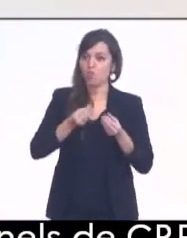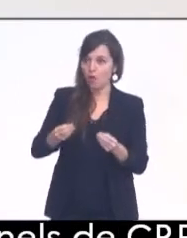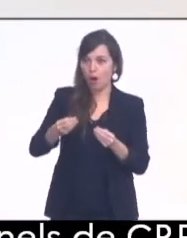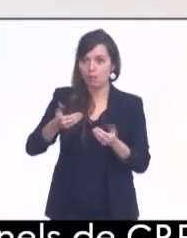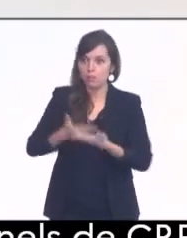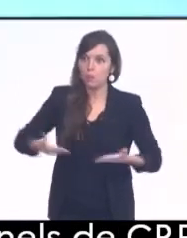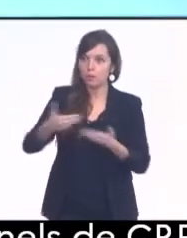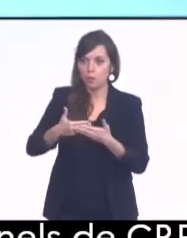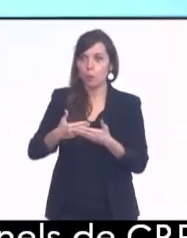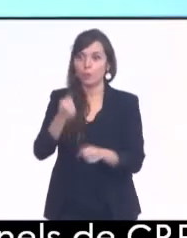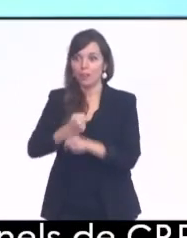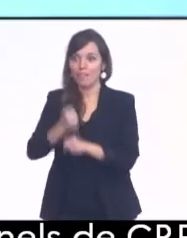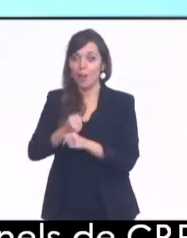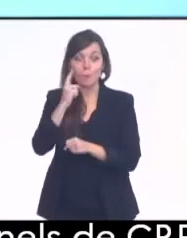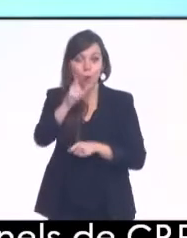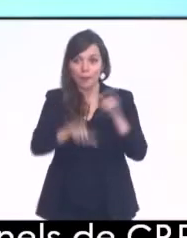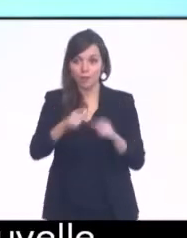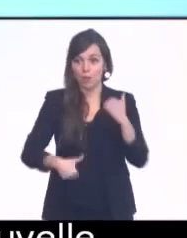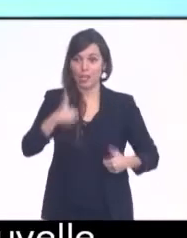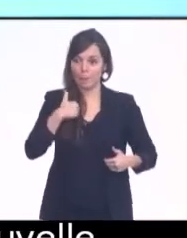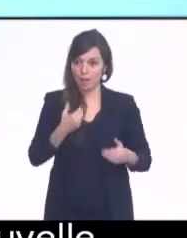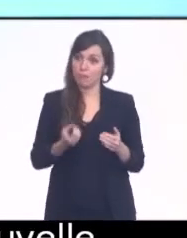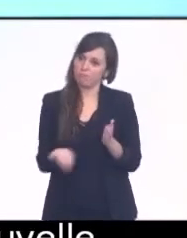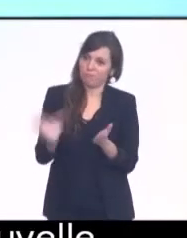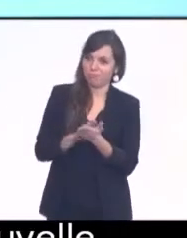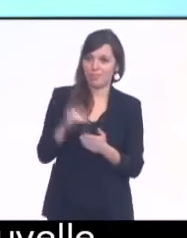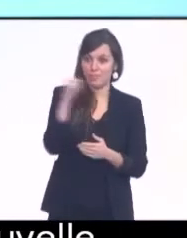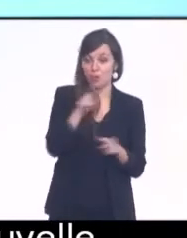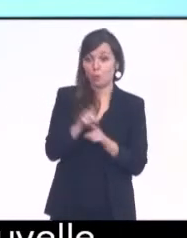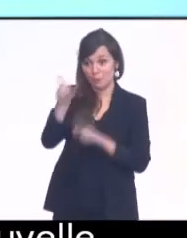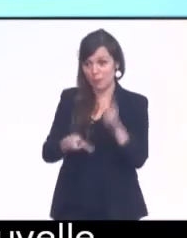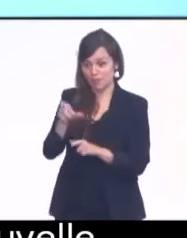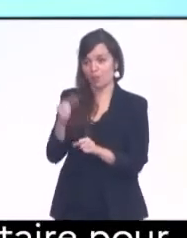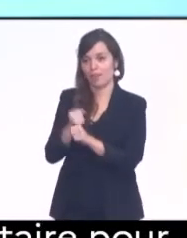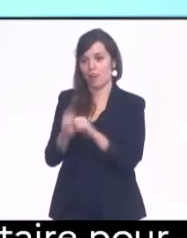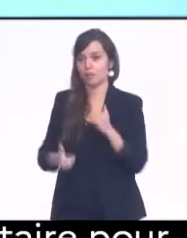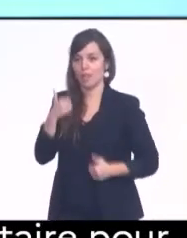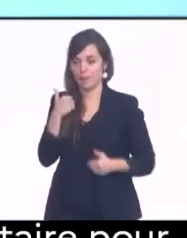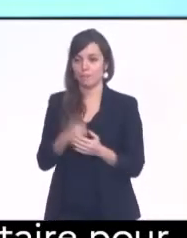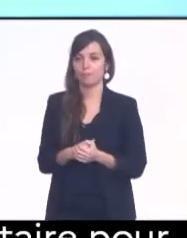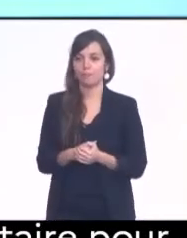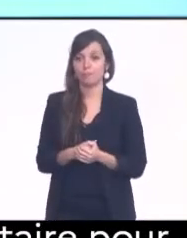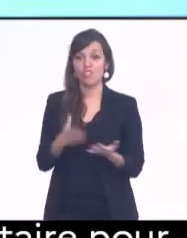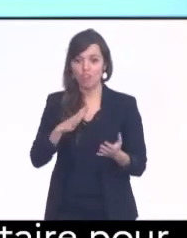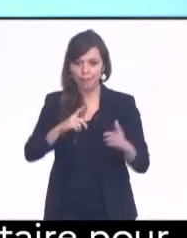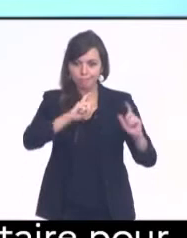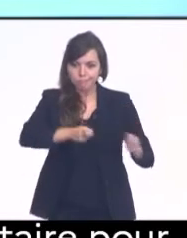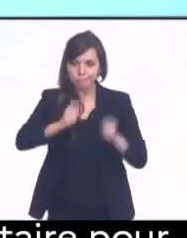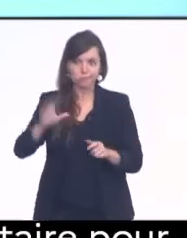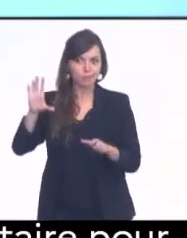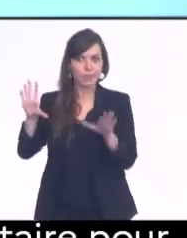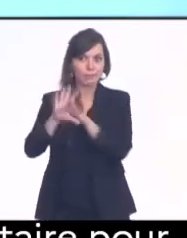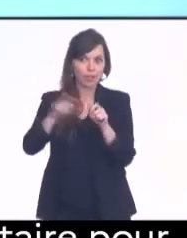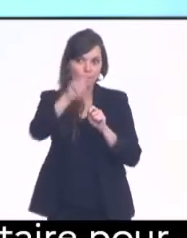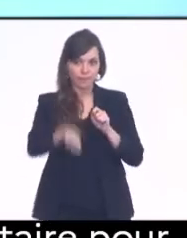l'emploi des personnes en situation de handicap, ainsi que pour les travailleurs handicapés. Les stéréotypes liés à la vulnérabilité